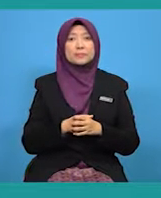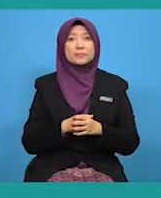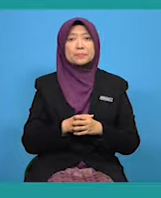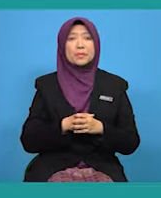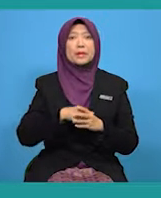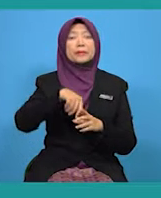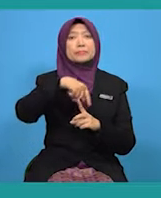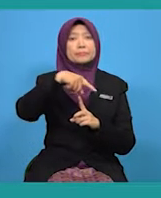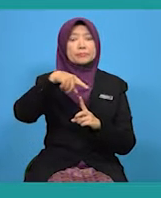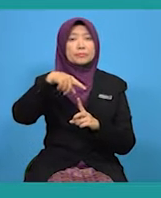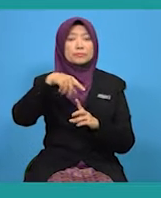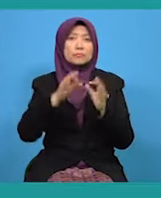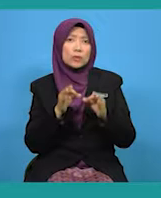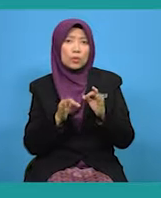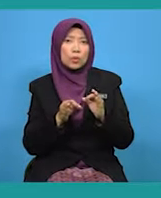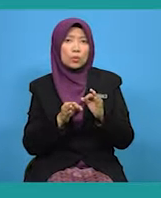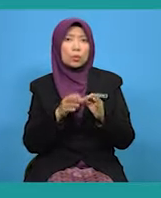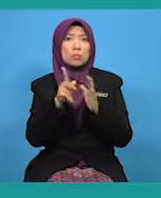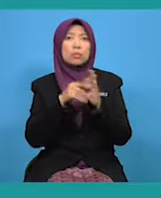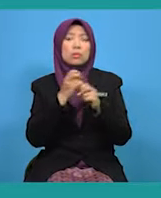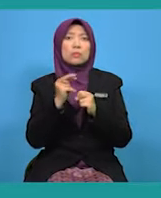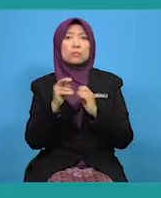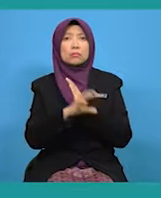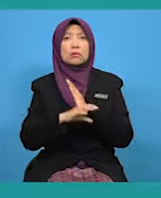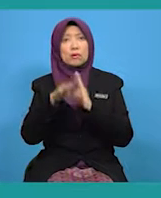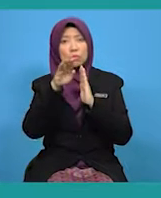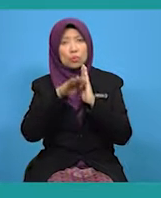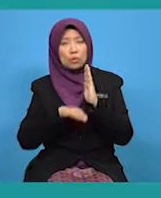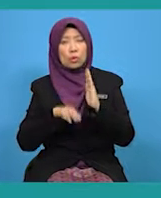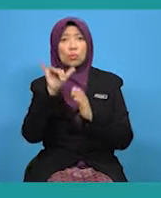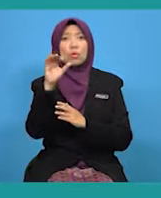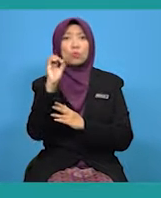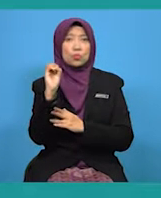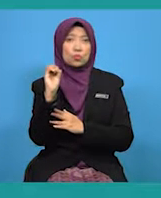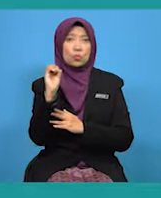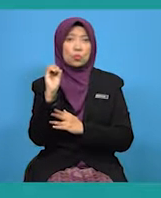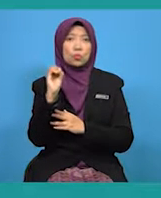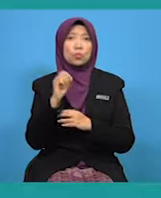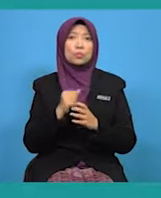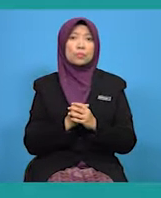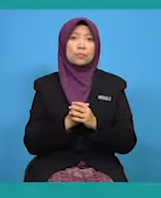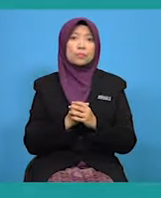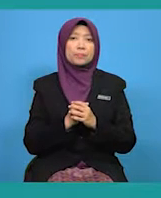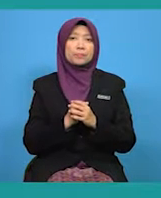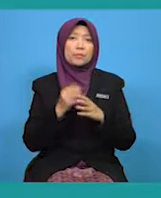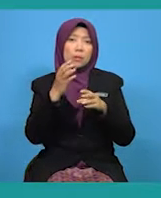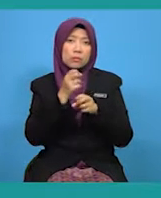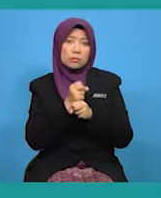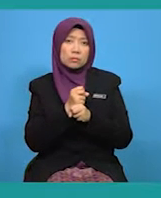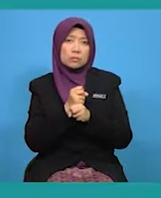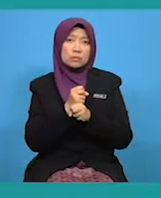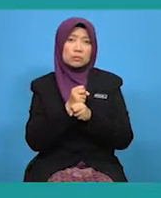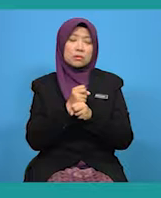jika pendapatan negara kurang daripada white yaitu Dewi kosong di dapat